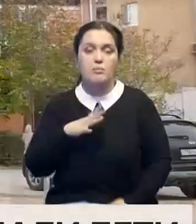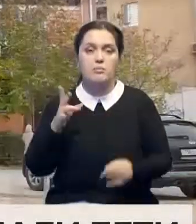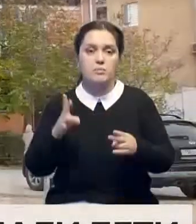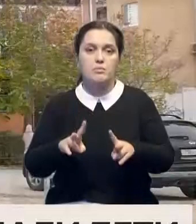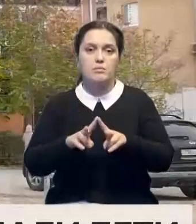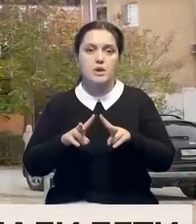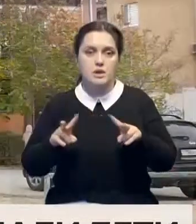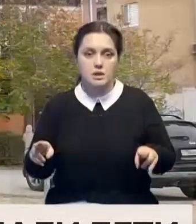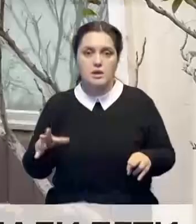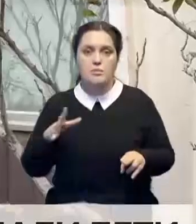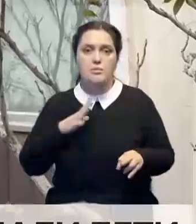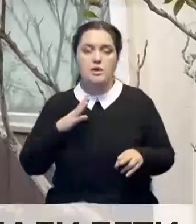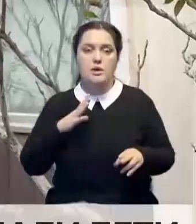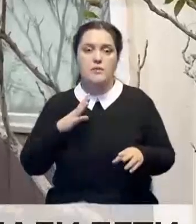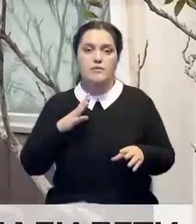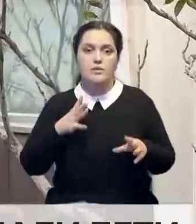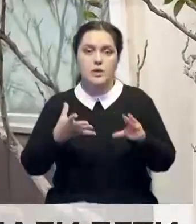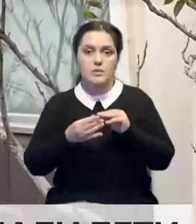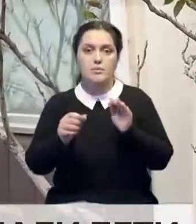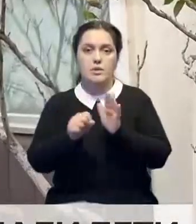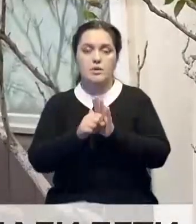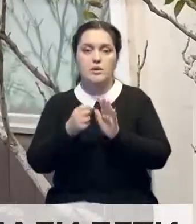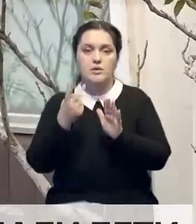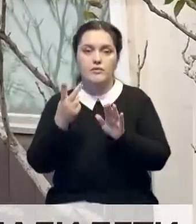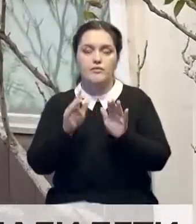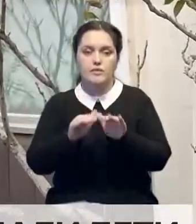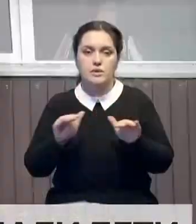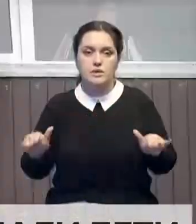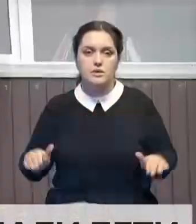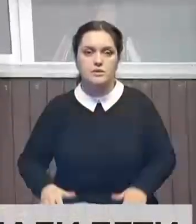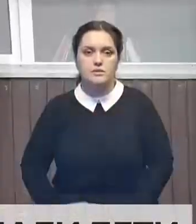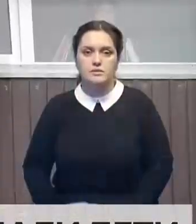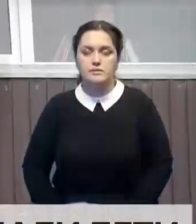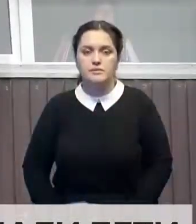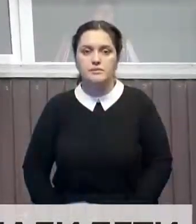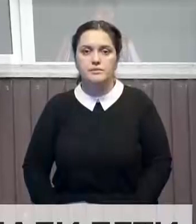5 дней назад в Актау уже произошел подобный случай, в результате которого погибли двое детей.